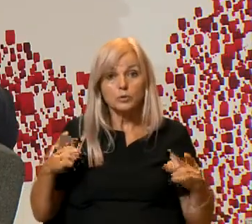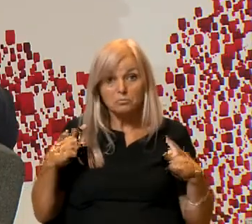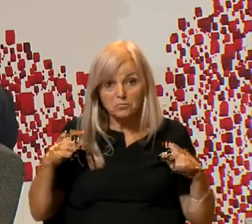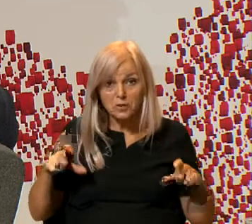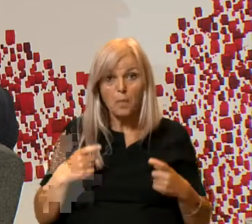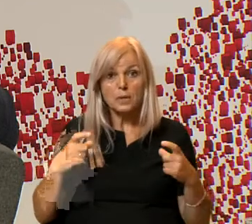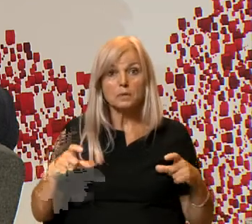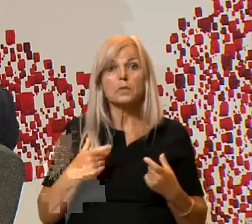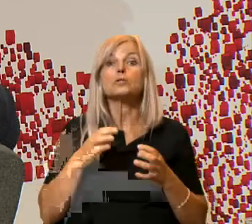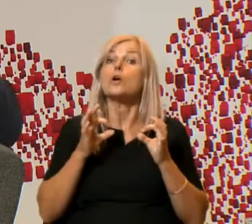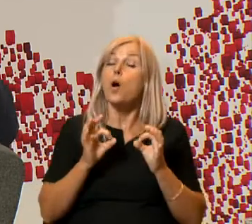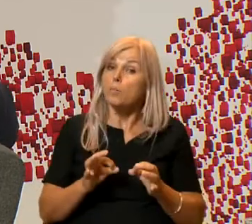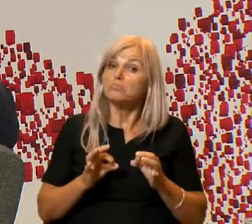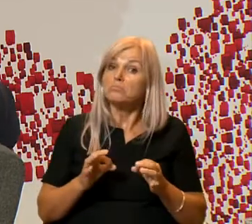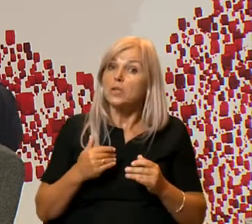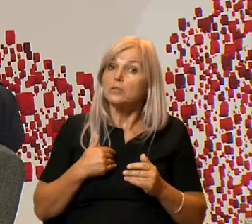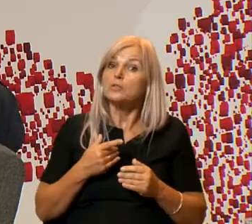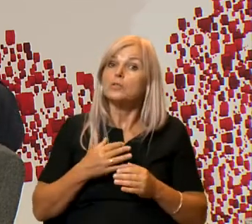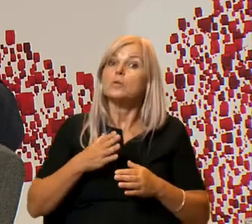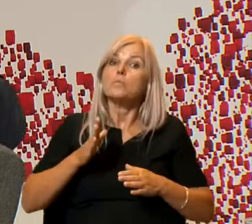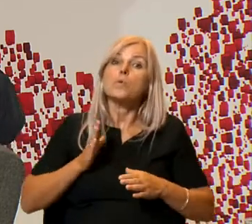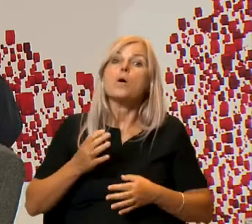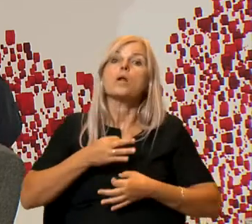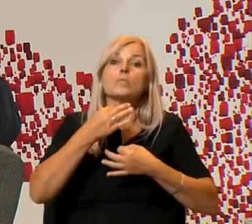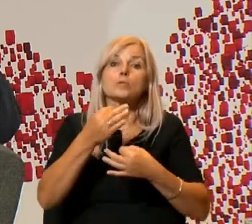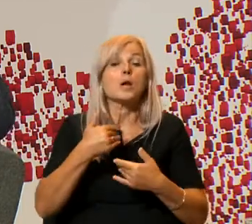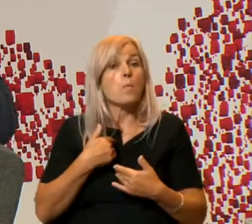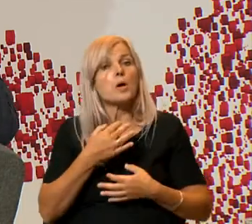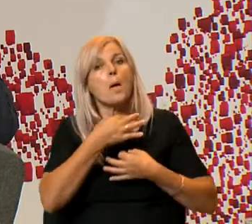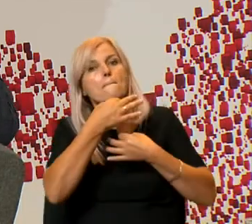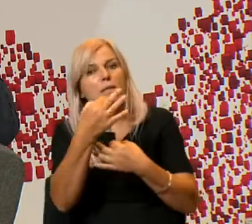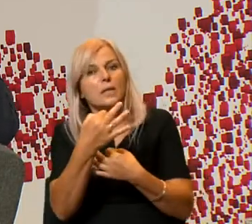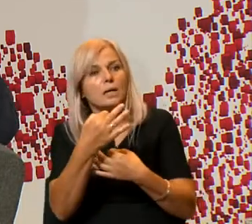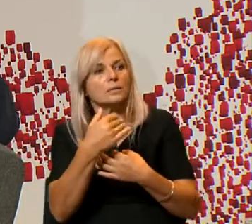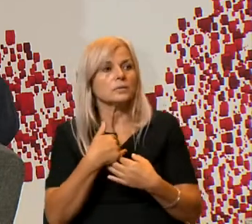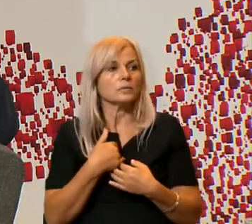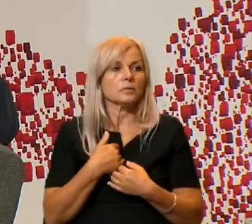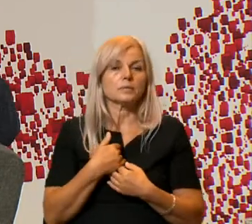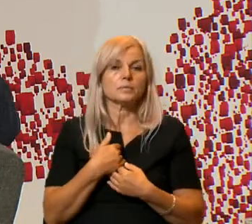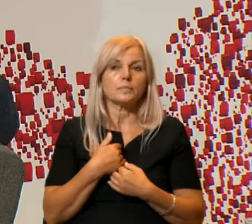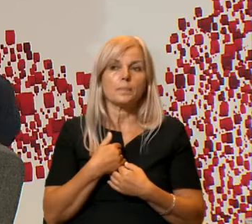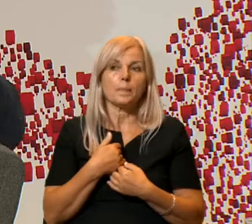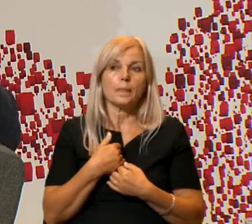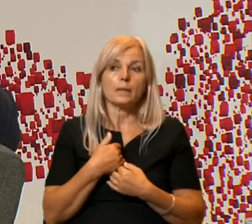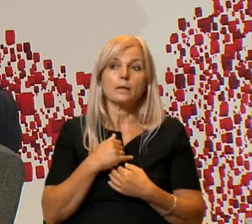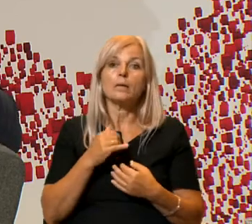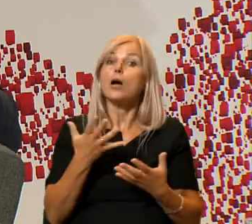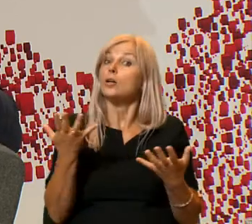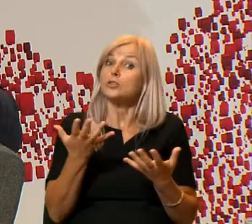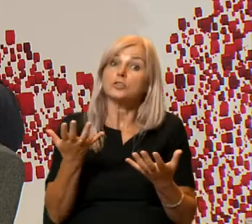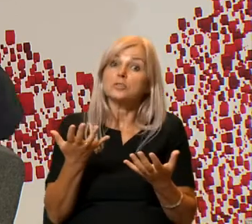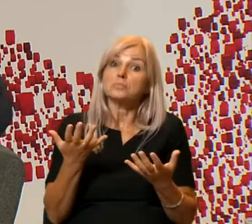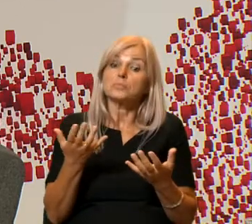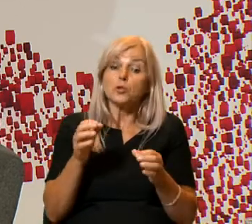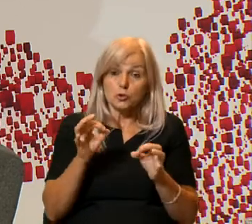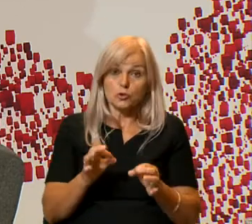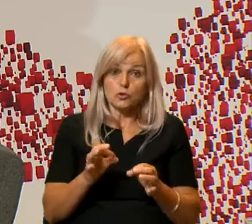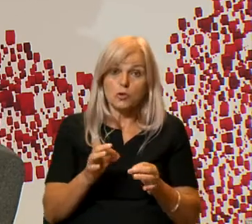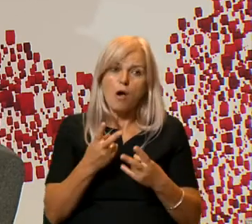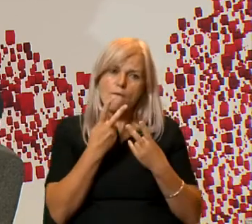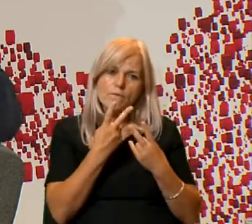nowoczesności także lepiej radzić. Ale moje pytanie kieruję przede wszystkim w stronę tego, gdzie dzisiaj